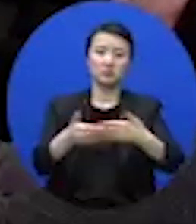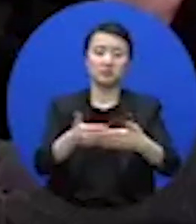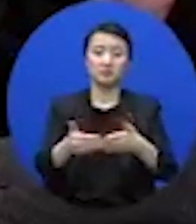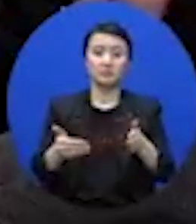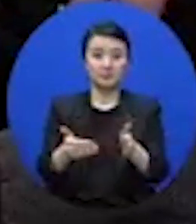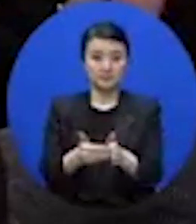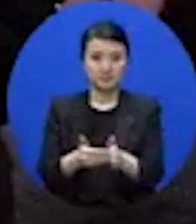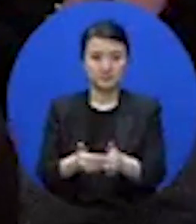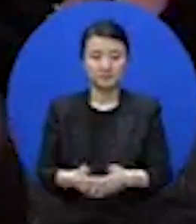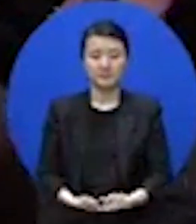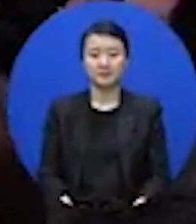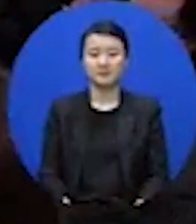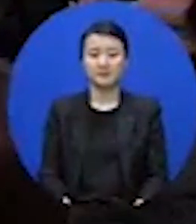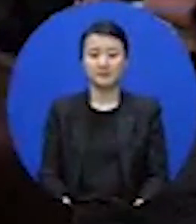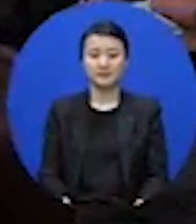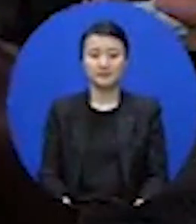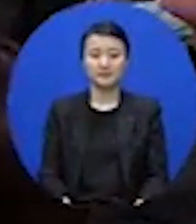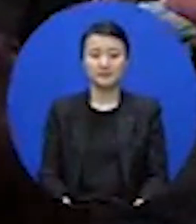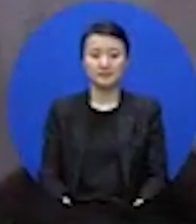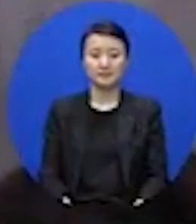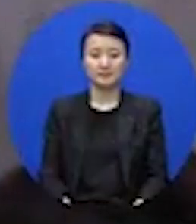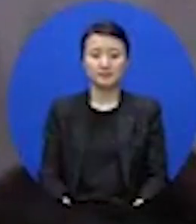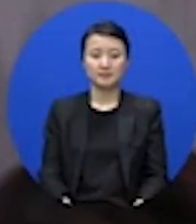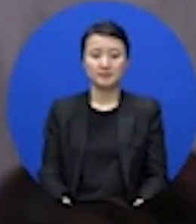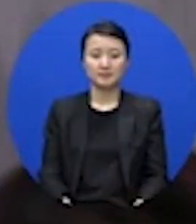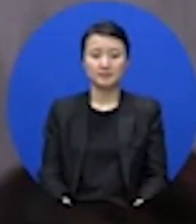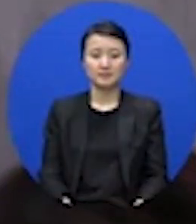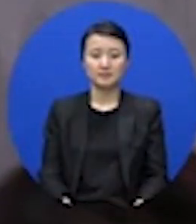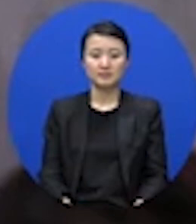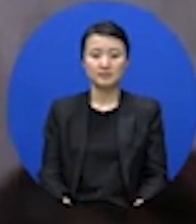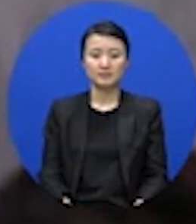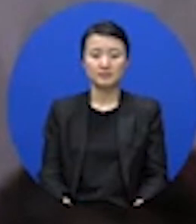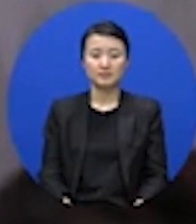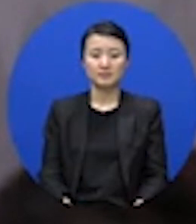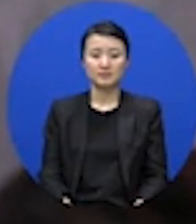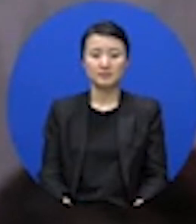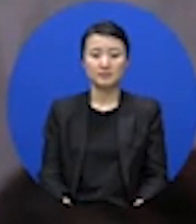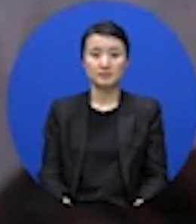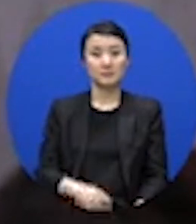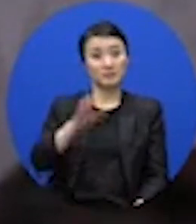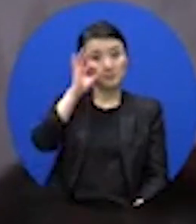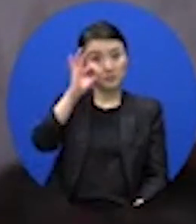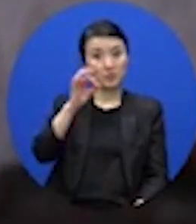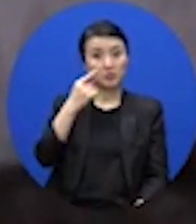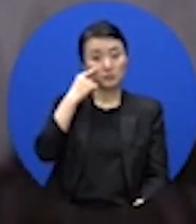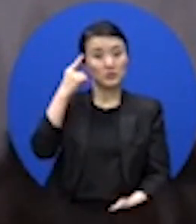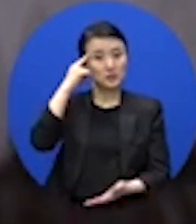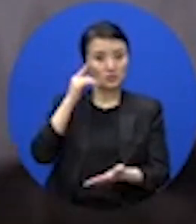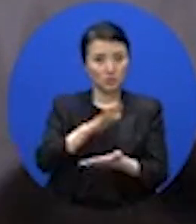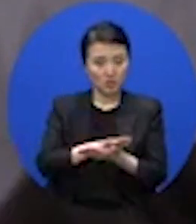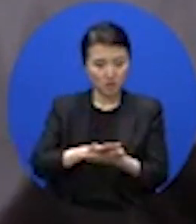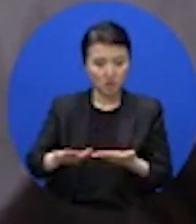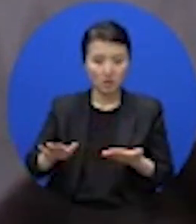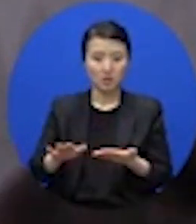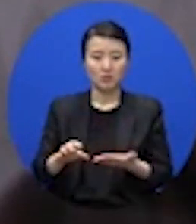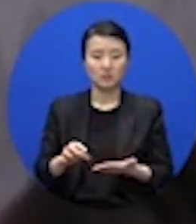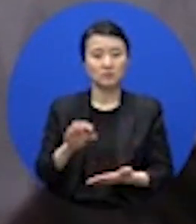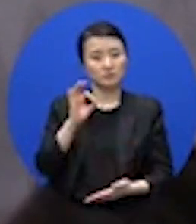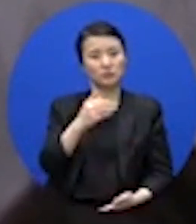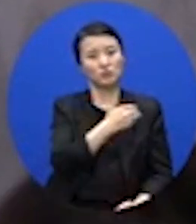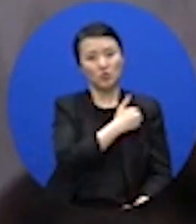해서 어떻게 구조화시킨 거죠. 그래서 좀 안구 정화되나요? 션하고